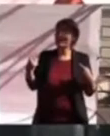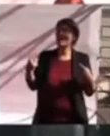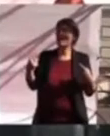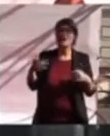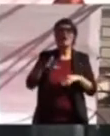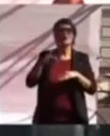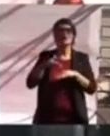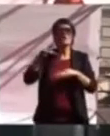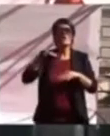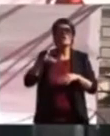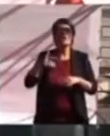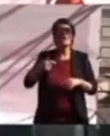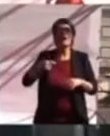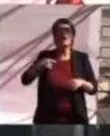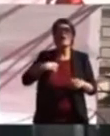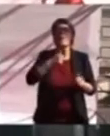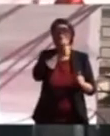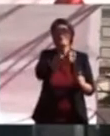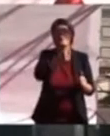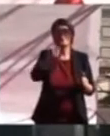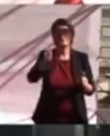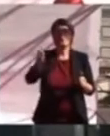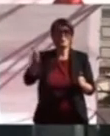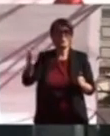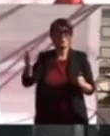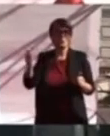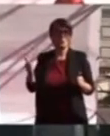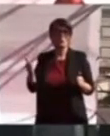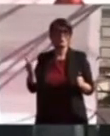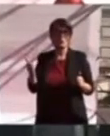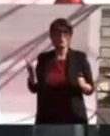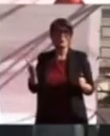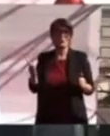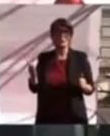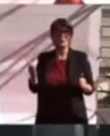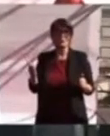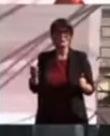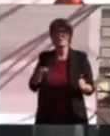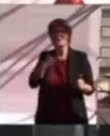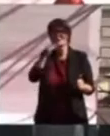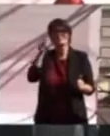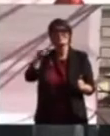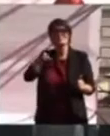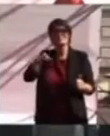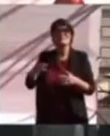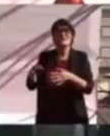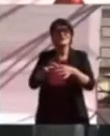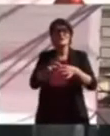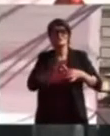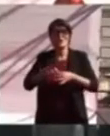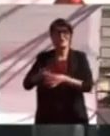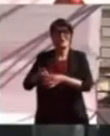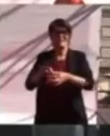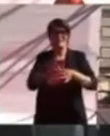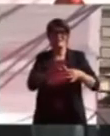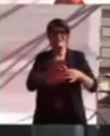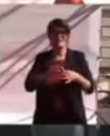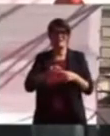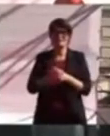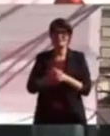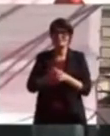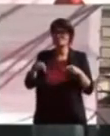con un elemento diciamo anche di grande unità di grande solidarietà io penso che oggi arrivano